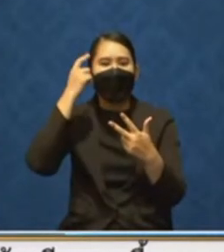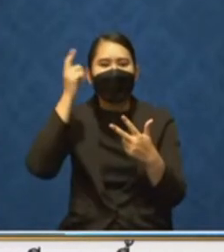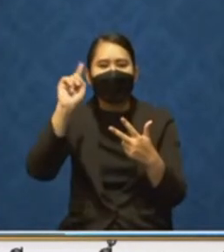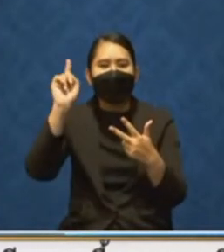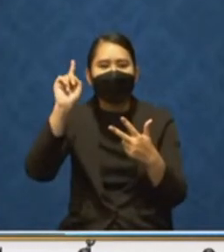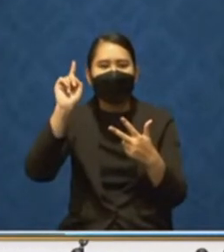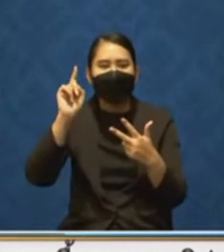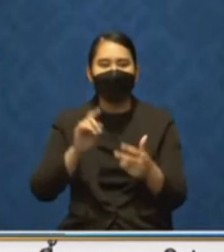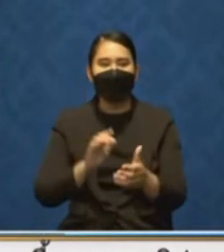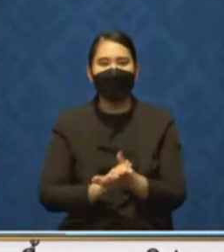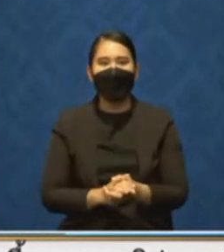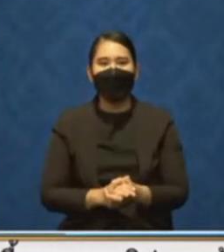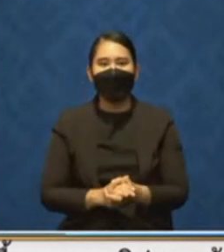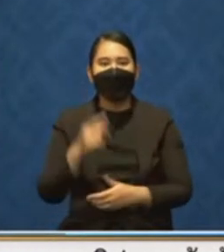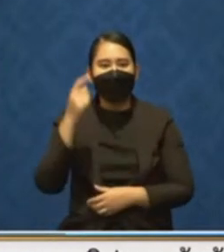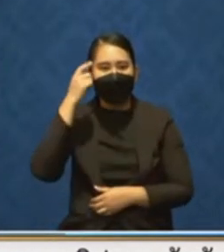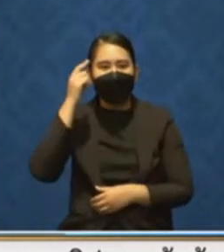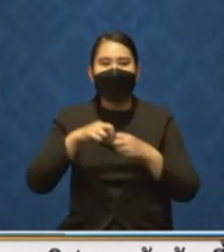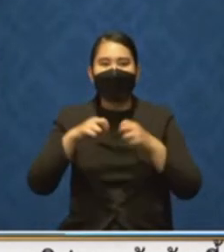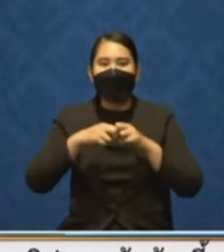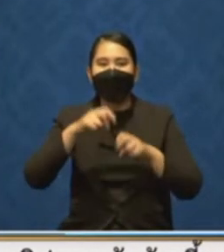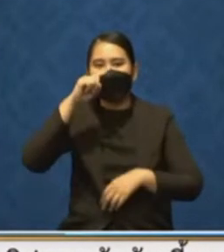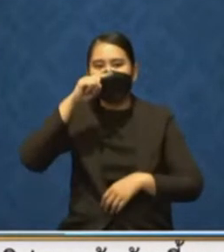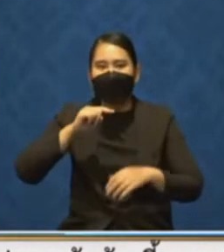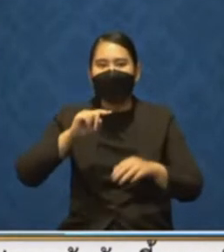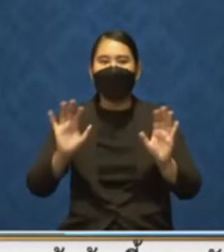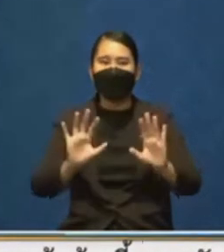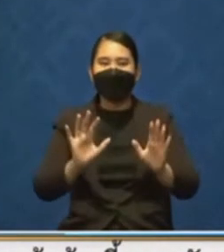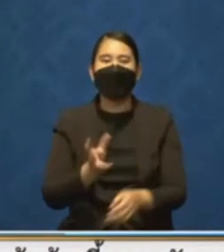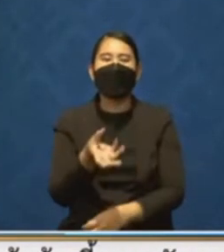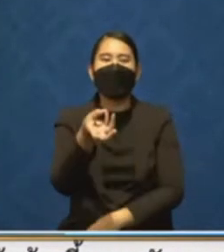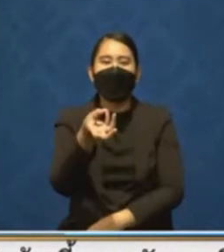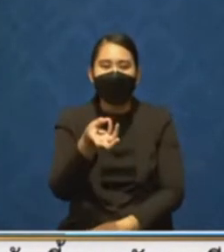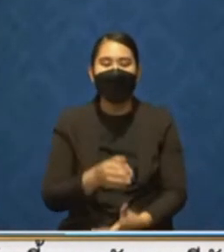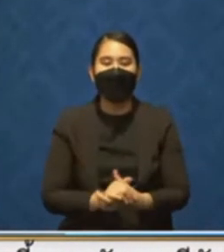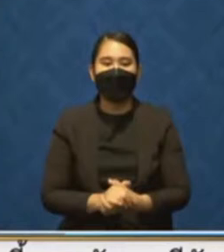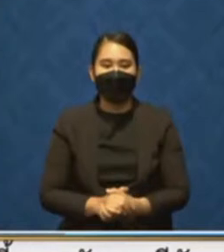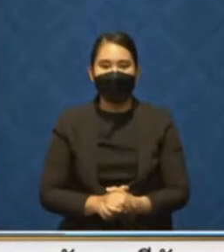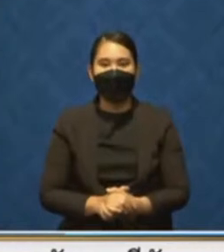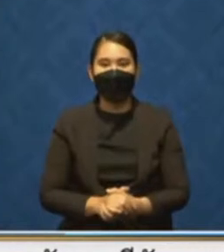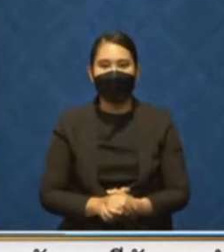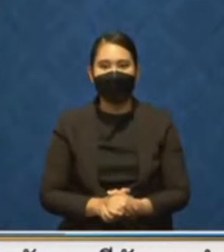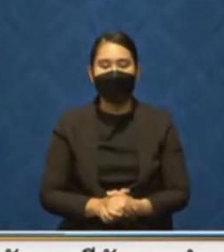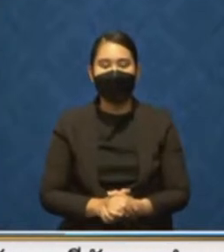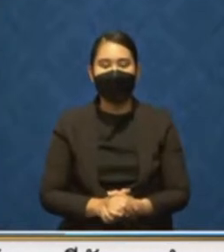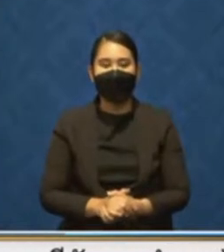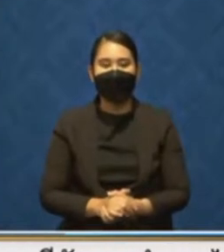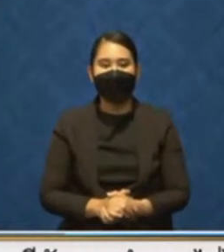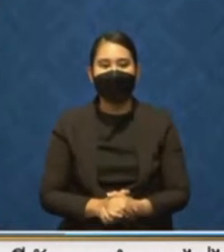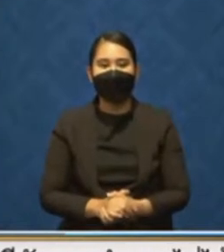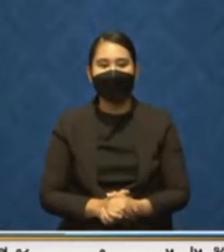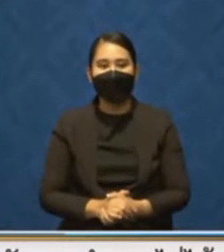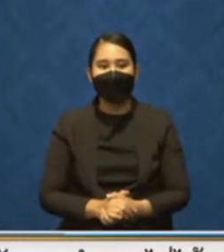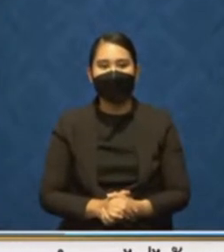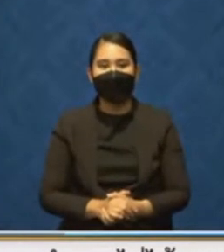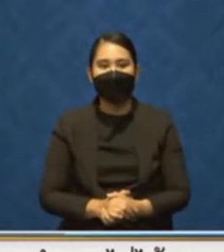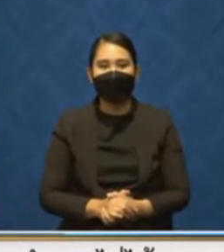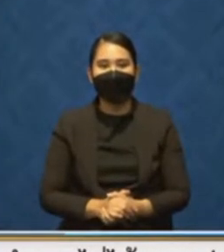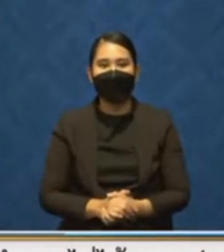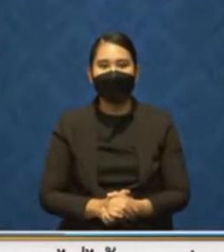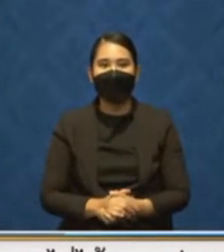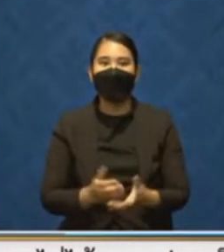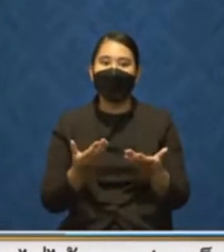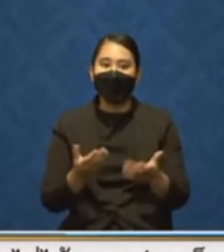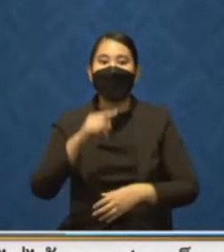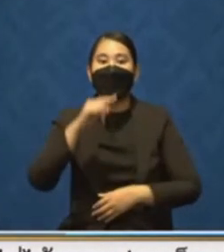ไม่ใช่เรื่องภายในไม่ใช่เรื่องเล็กจริงๆแล้วประเทศไทยมี